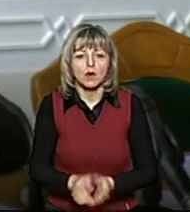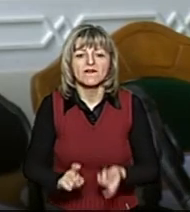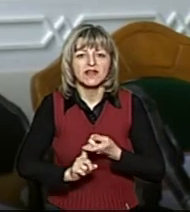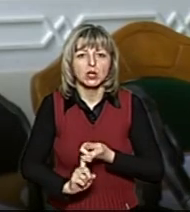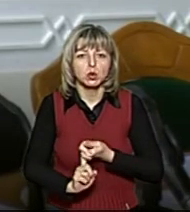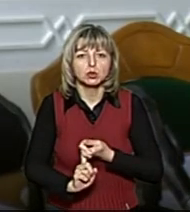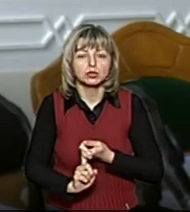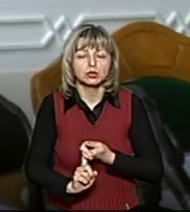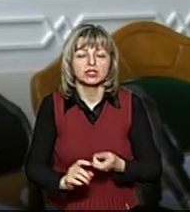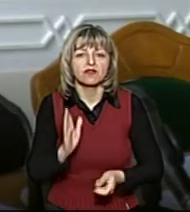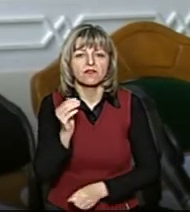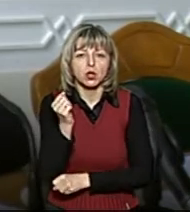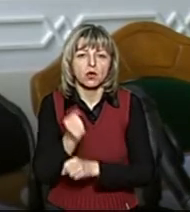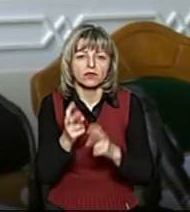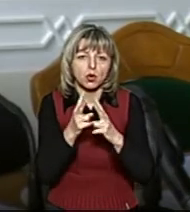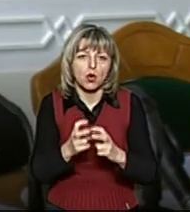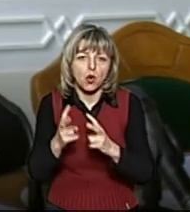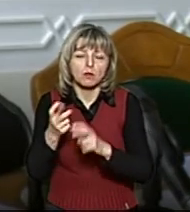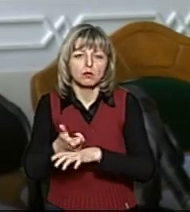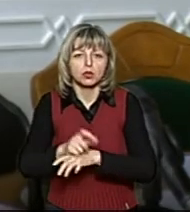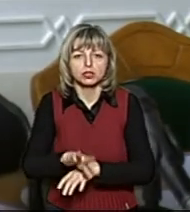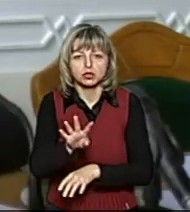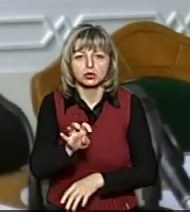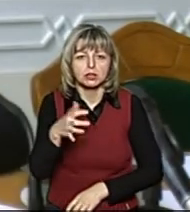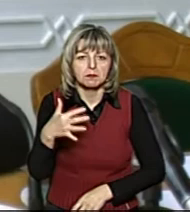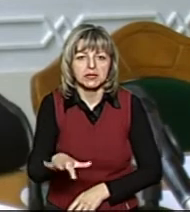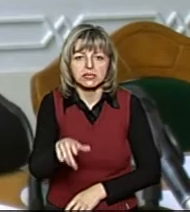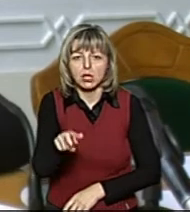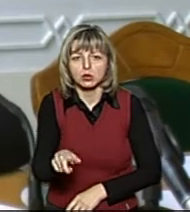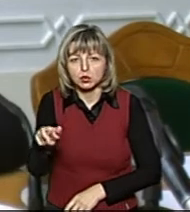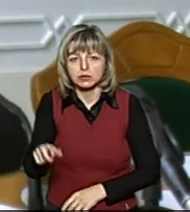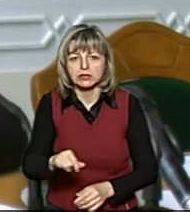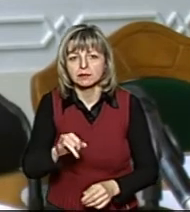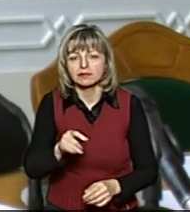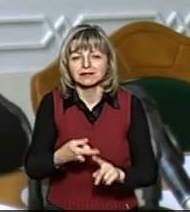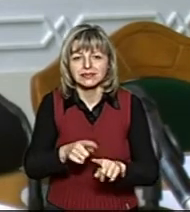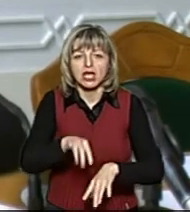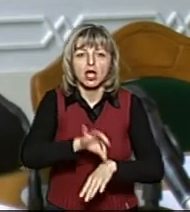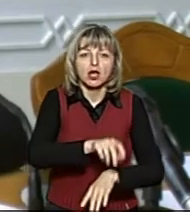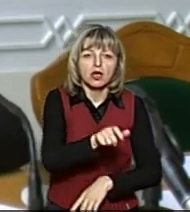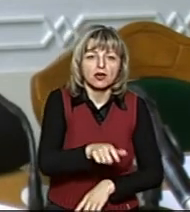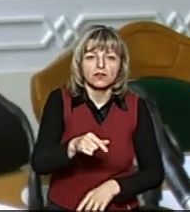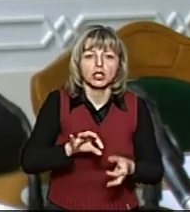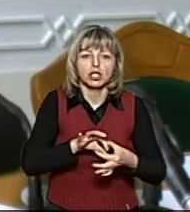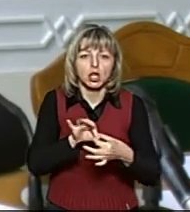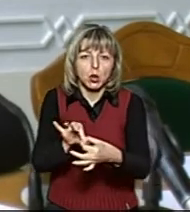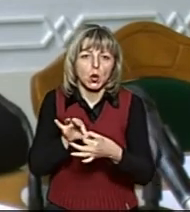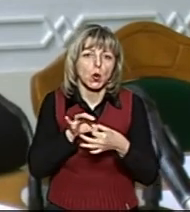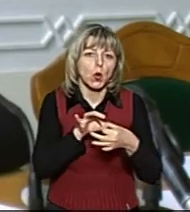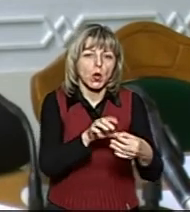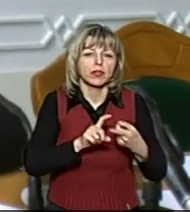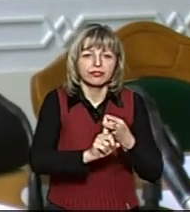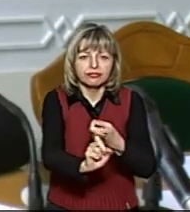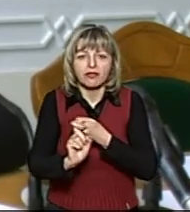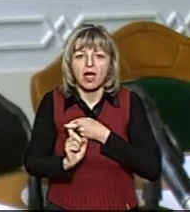вірусологічно в Ковалі обстежено понад 450 осіб із числа хворих і контактних осіб. Тому ця